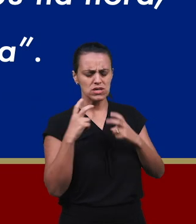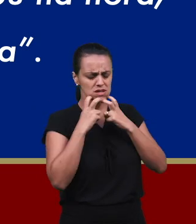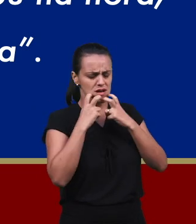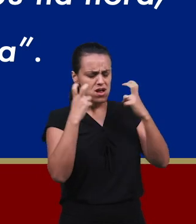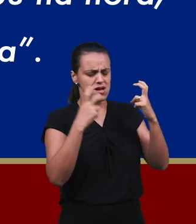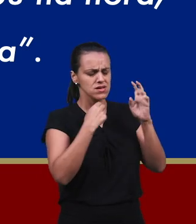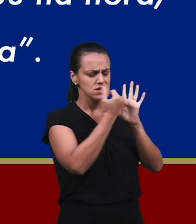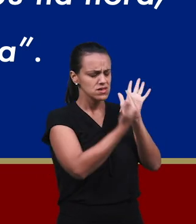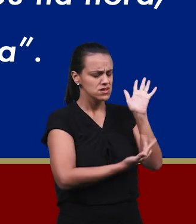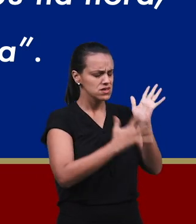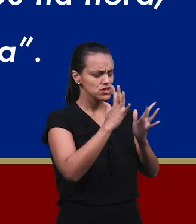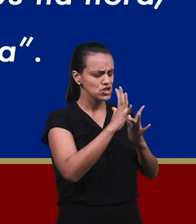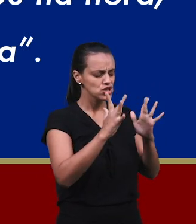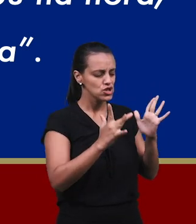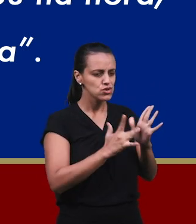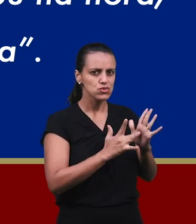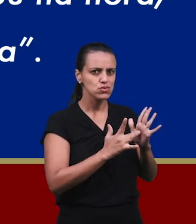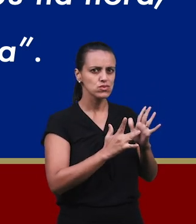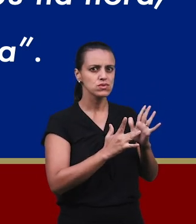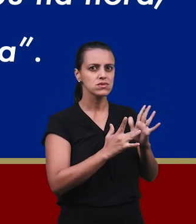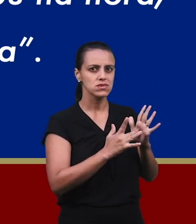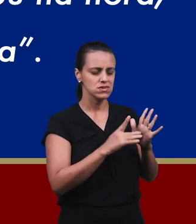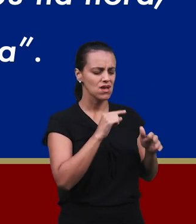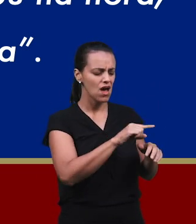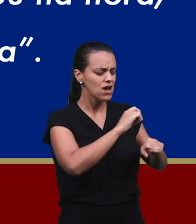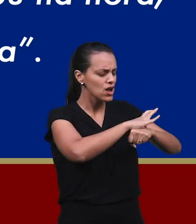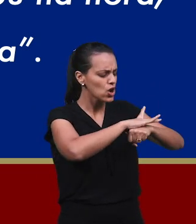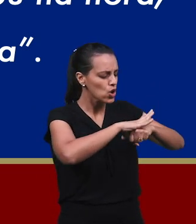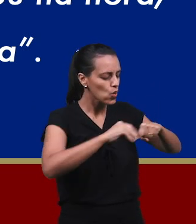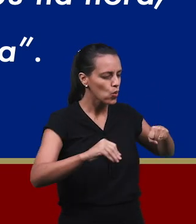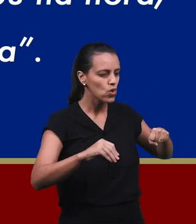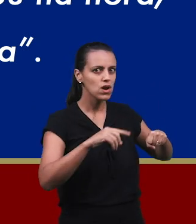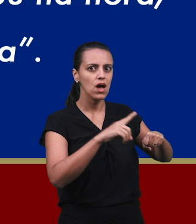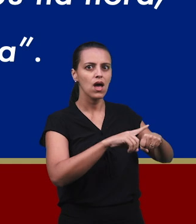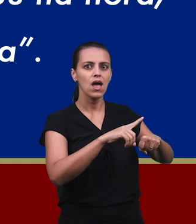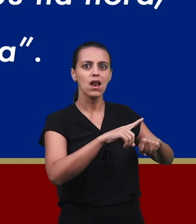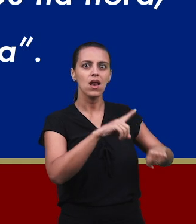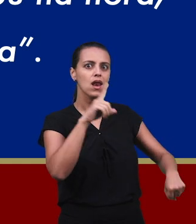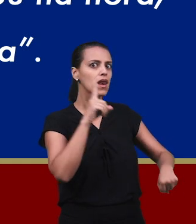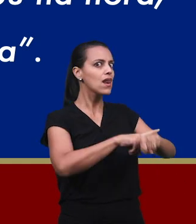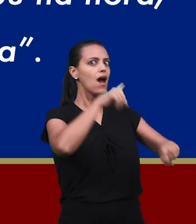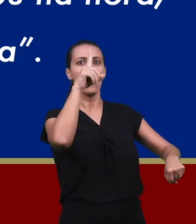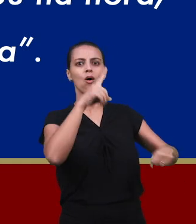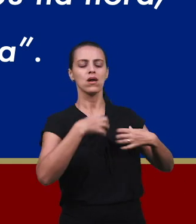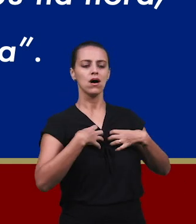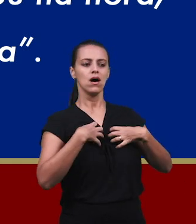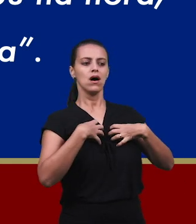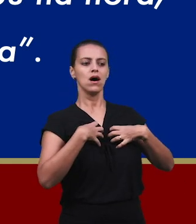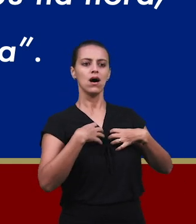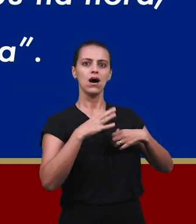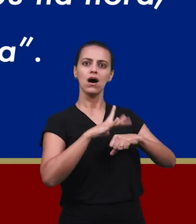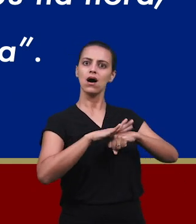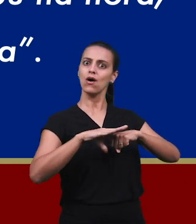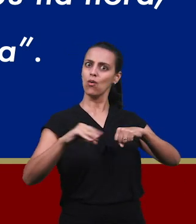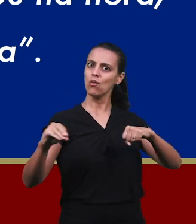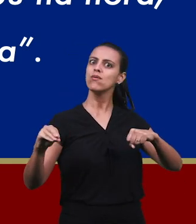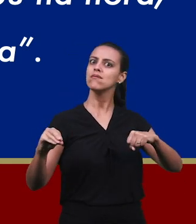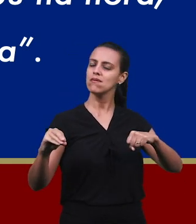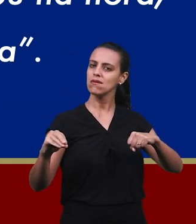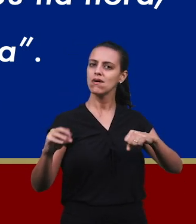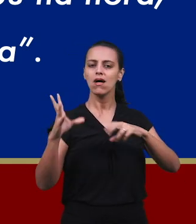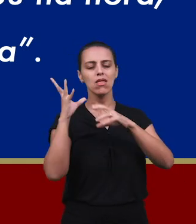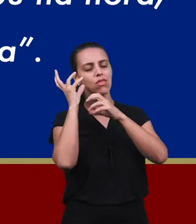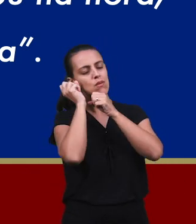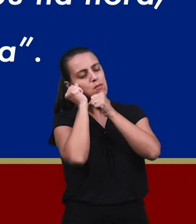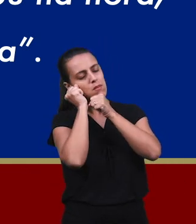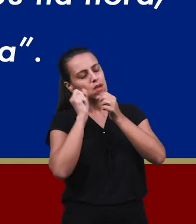Jésus, lui et son épouse, en demandant la guérison de notre enfant. Et il a guéri à ce moment. Il